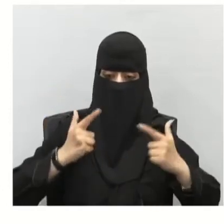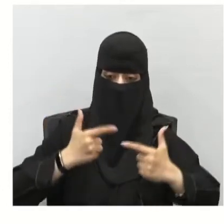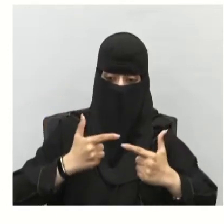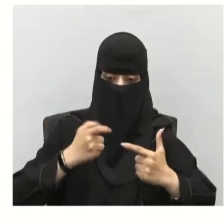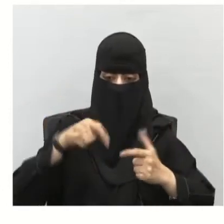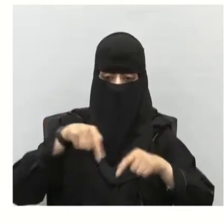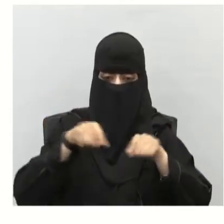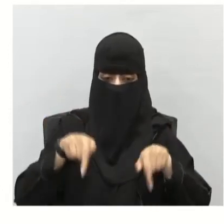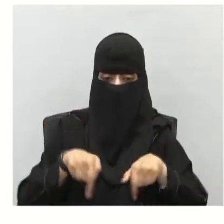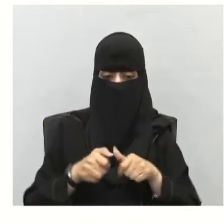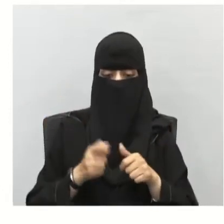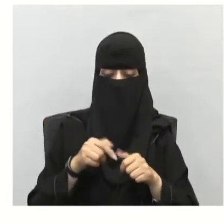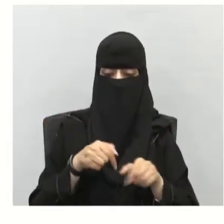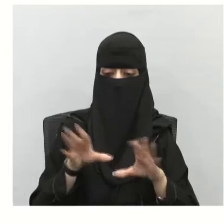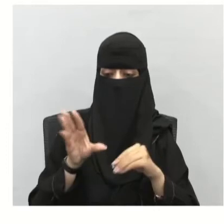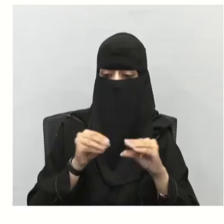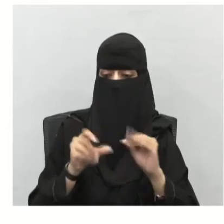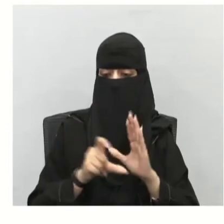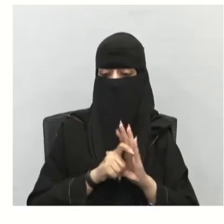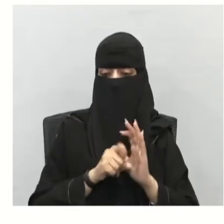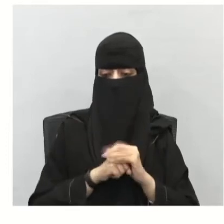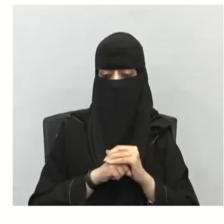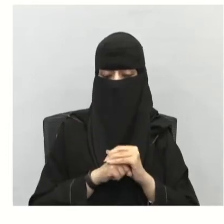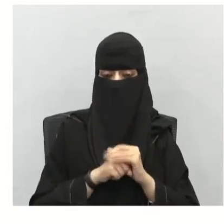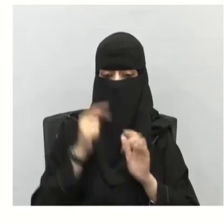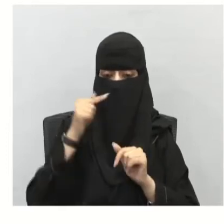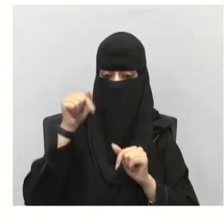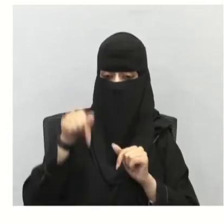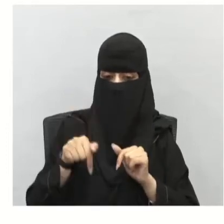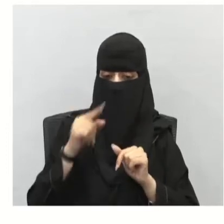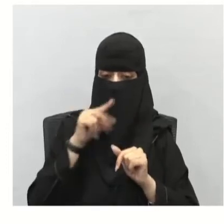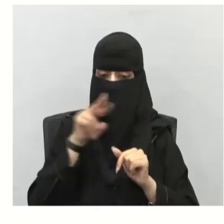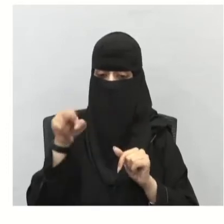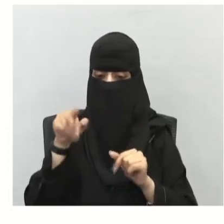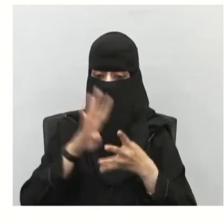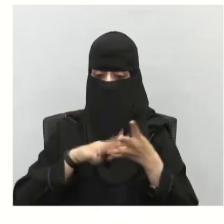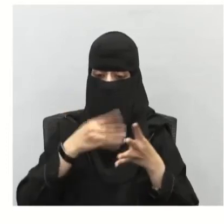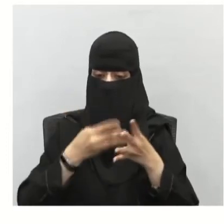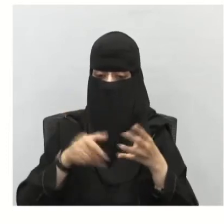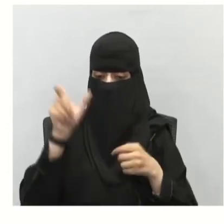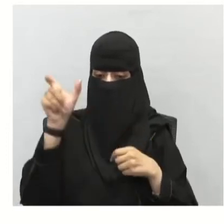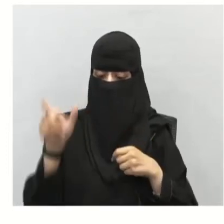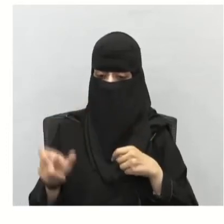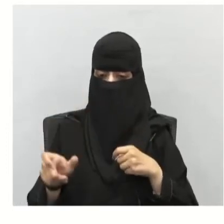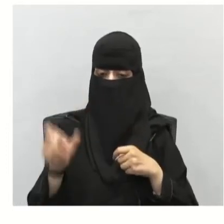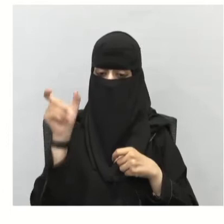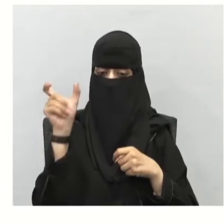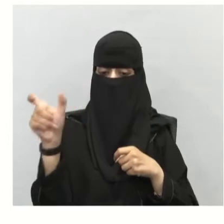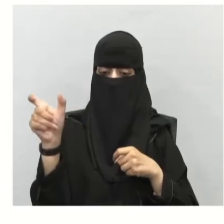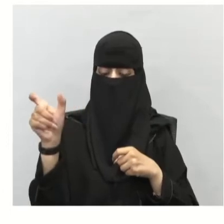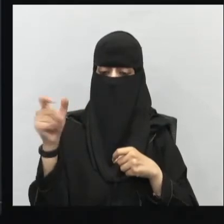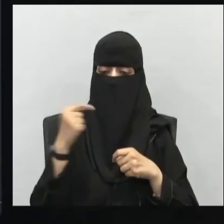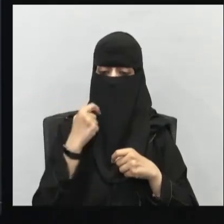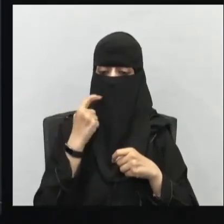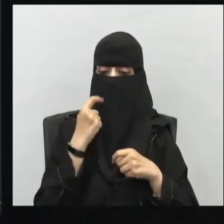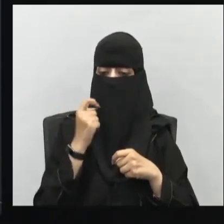معركة، قصة. الآن يا صغاري يوجد لدي هنا في الأعلى الكلمات، يريد